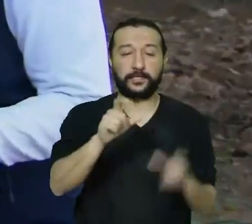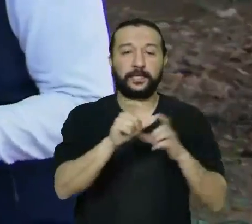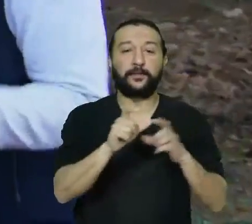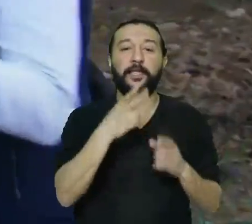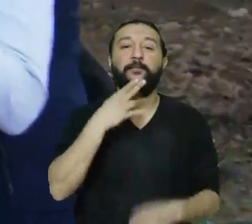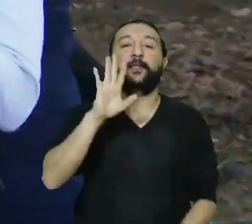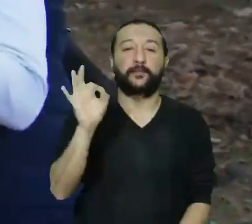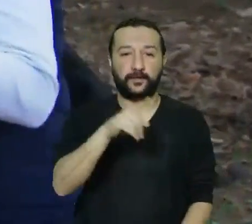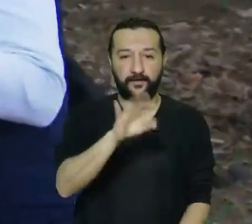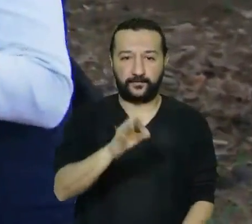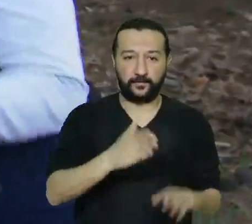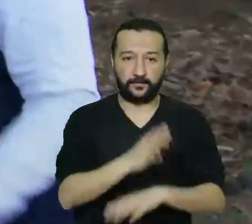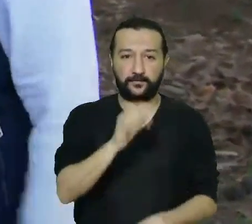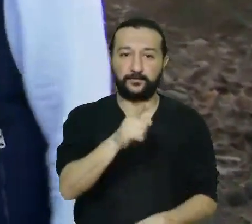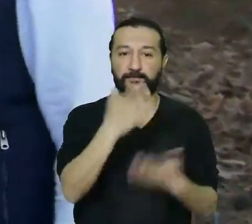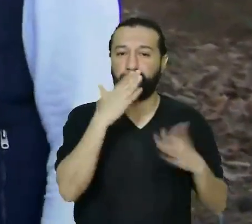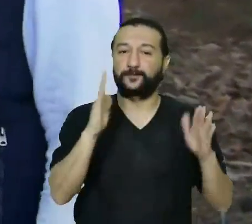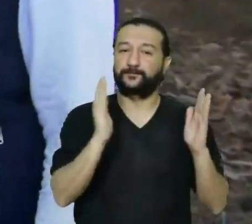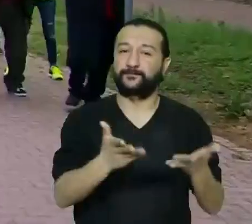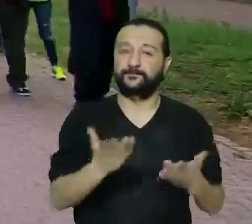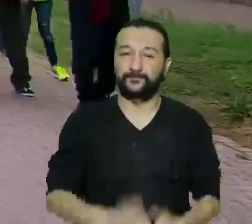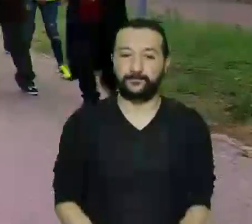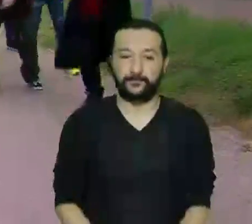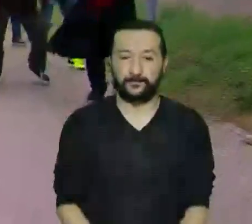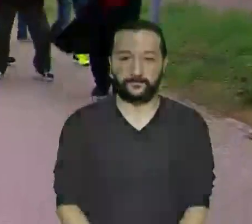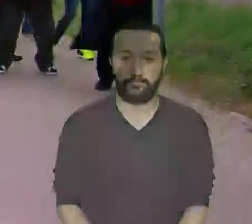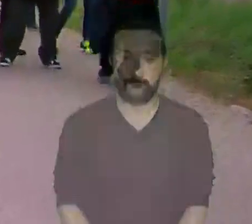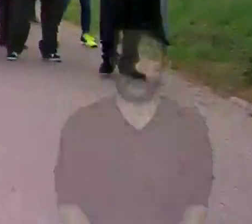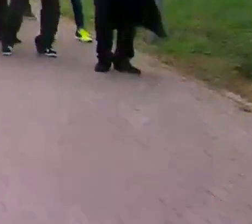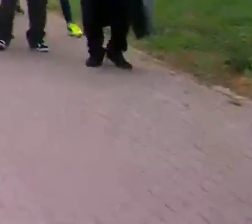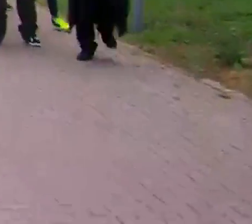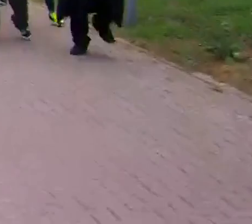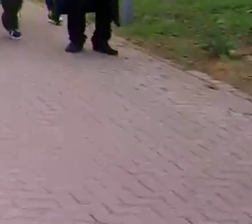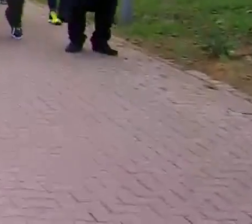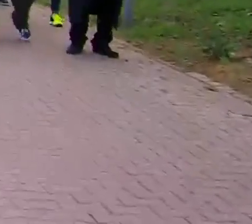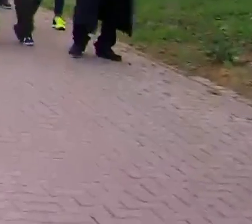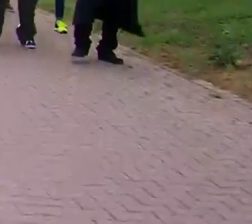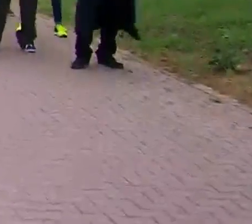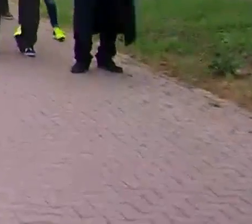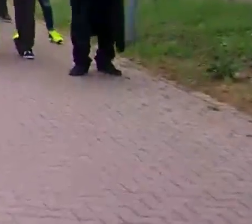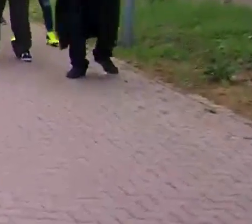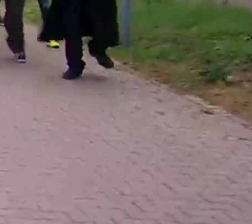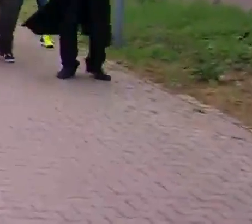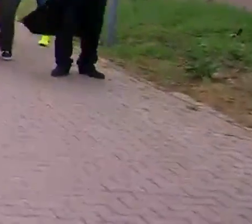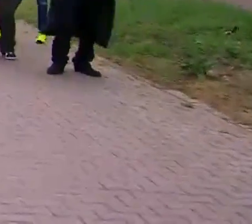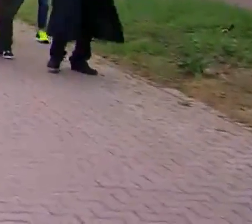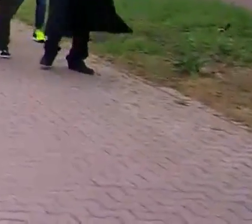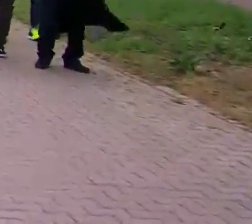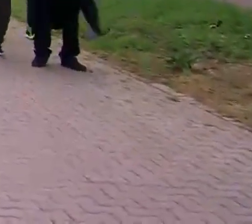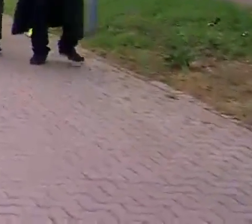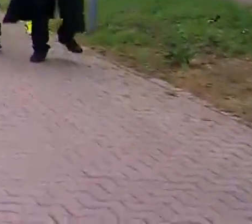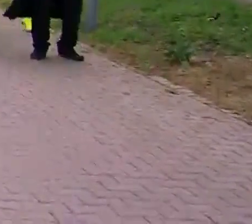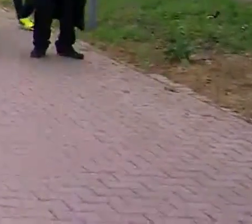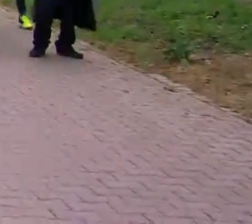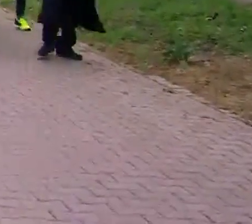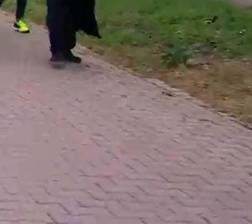Hanım değil mi o? Evet evet o. Bu defa aile önde, dansçılar arkalarında. Bir sağ bir sol bacaklarına yük verip sağ sola oldukları yerde